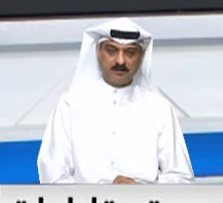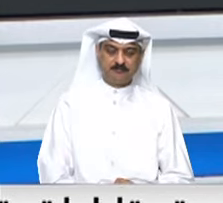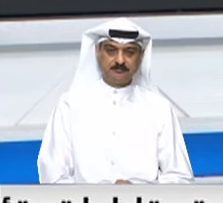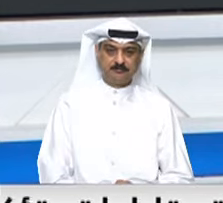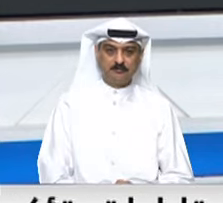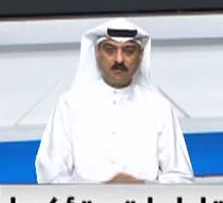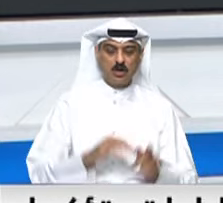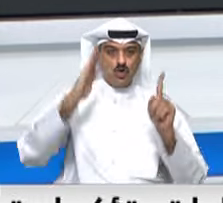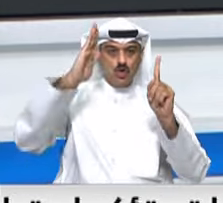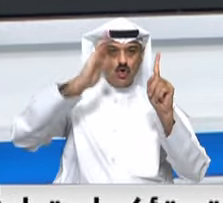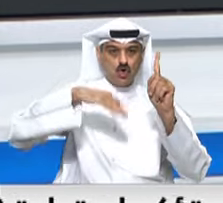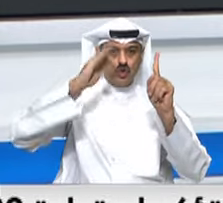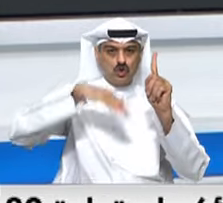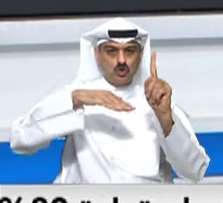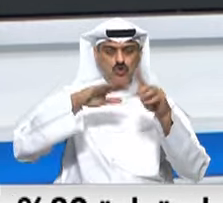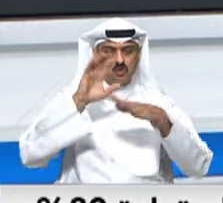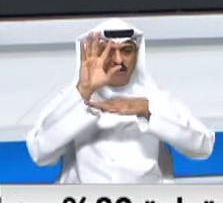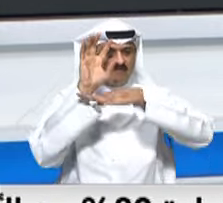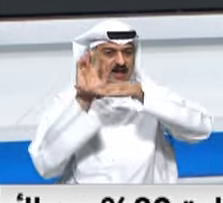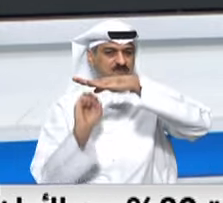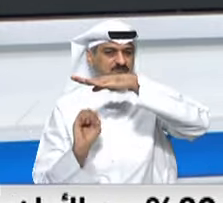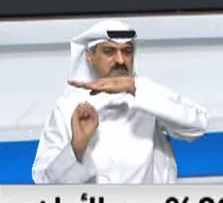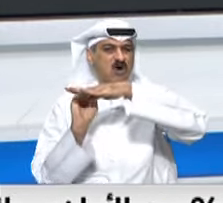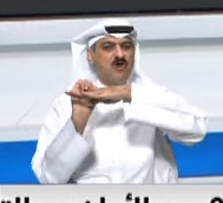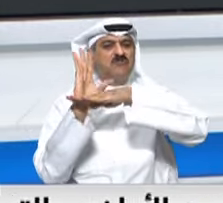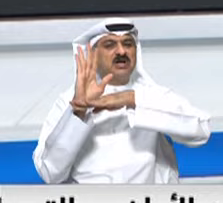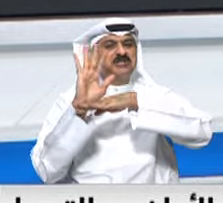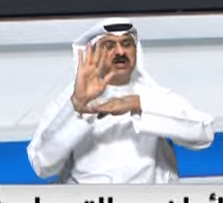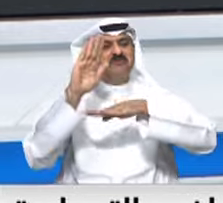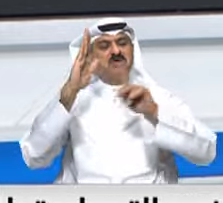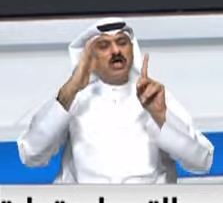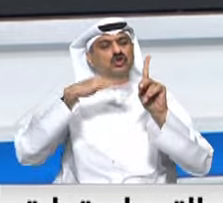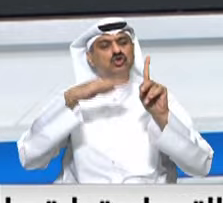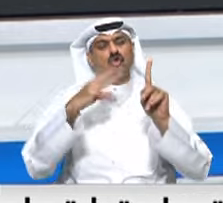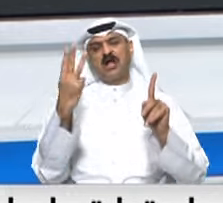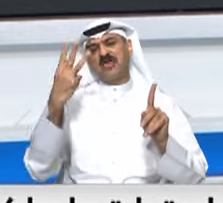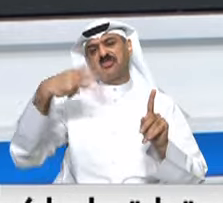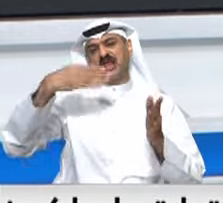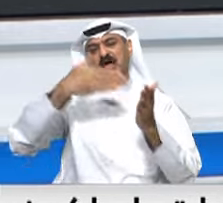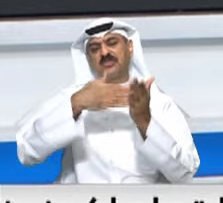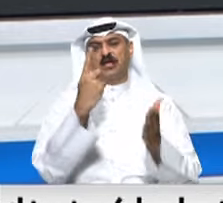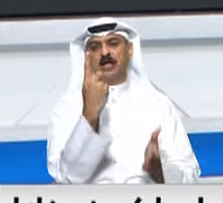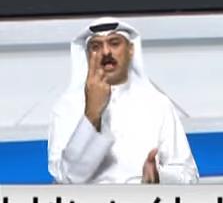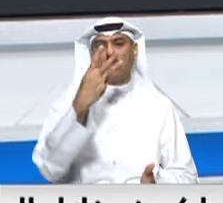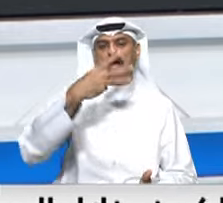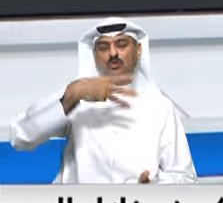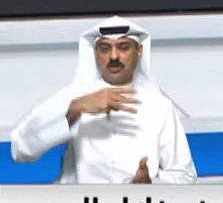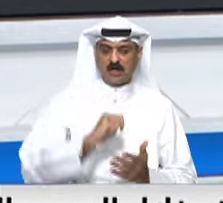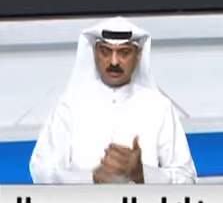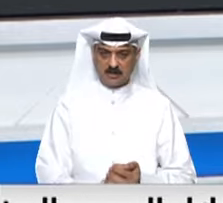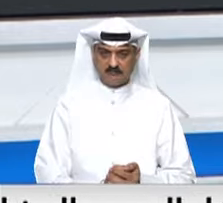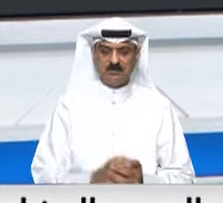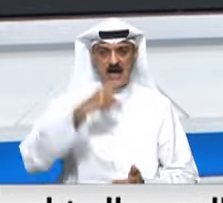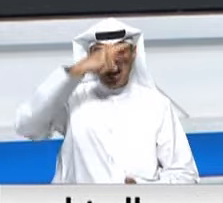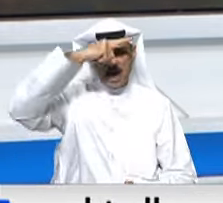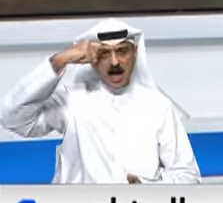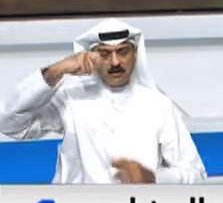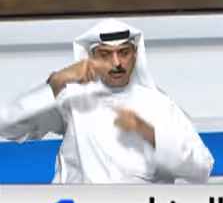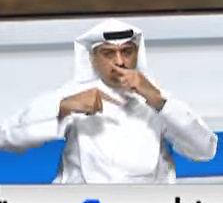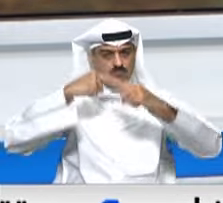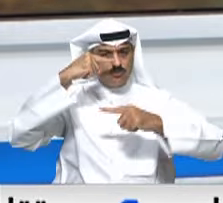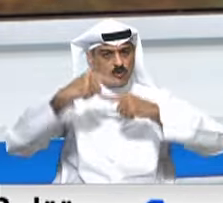درجات الح الحراره الصغرى في الفترات المتاخره من الليل والفجر فتتراوح ما بين ال 30 الى ال 31 درجه مئويه اجواء حاره مستمره